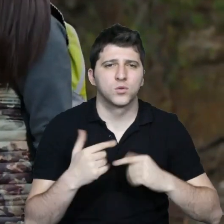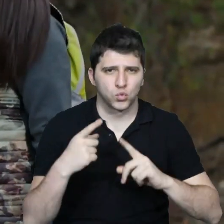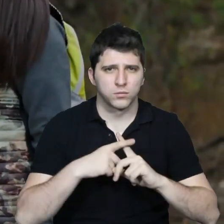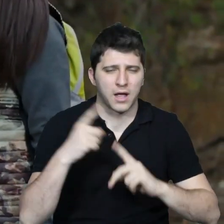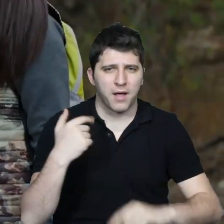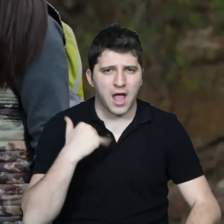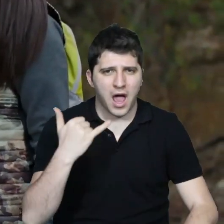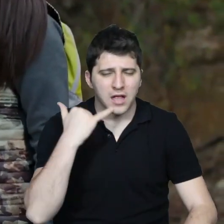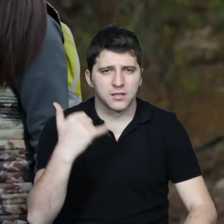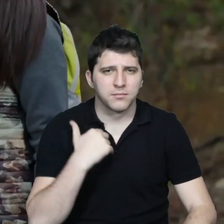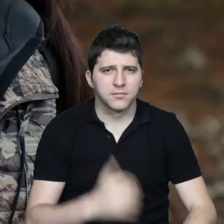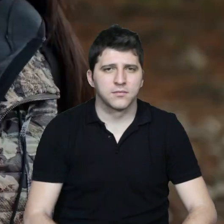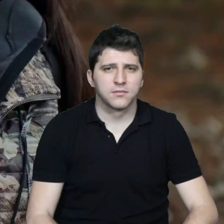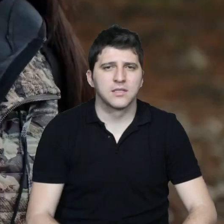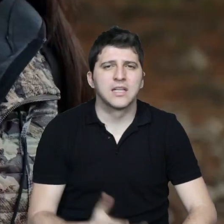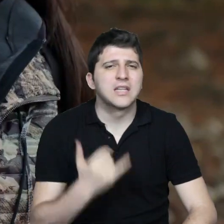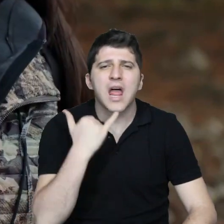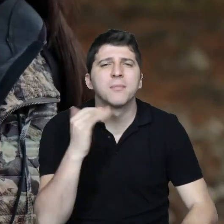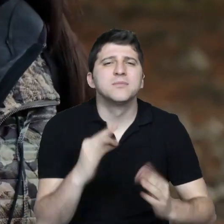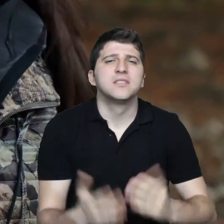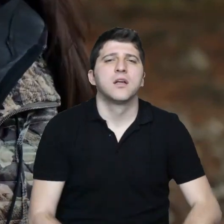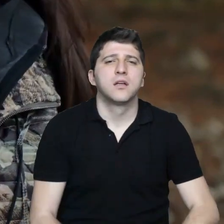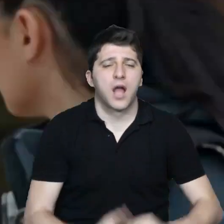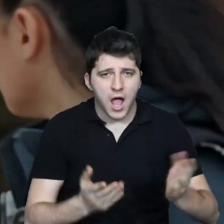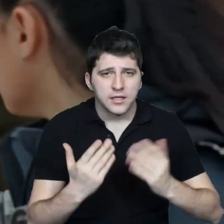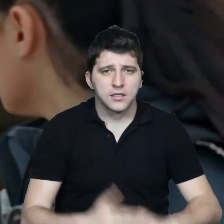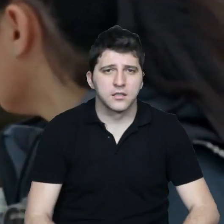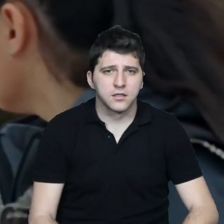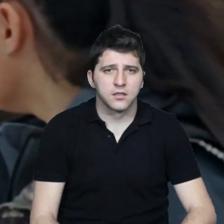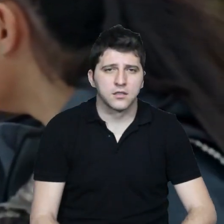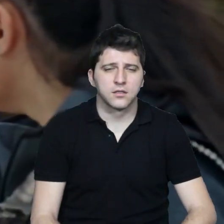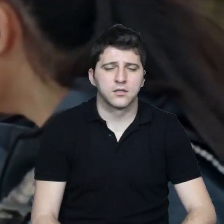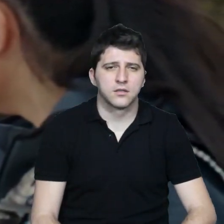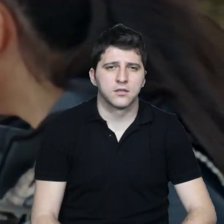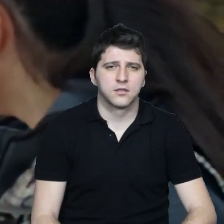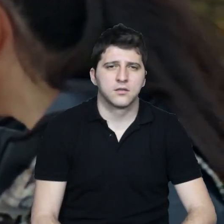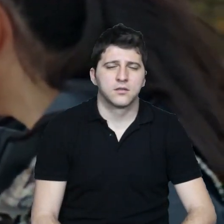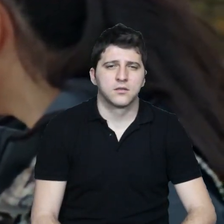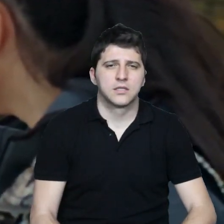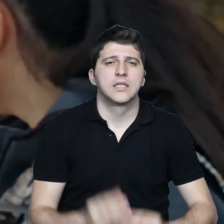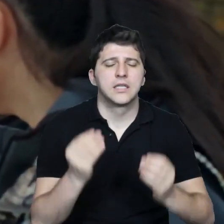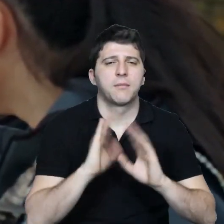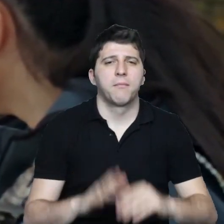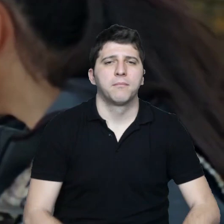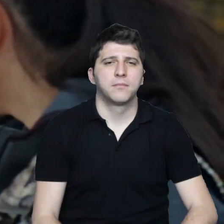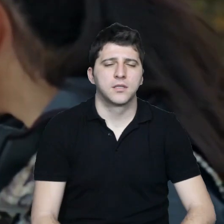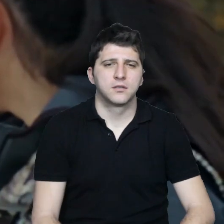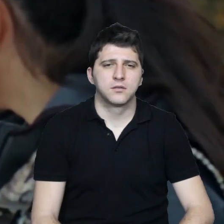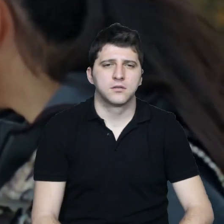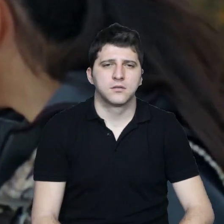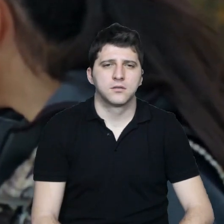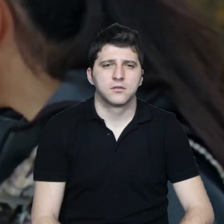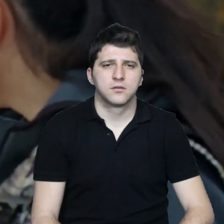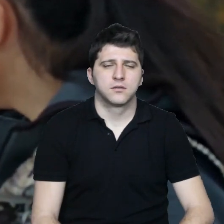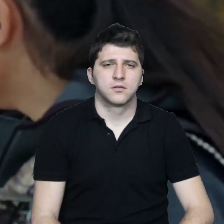mı arasan mektupçi? Ne araması şimdi ya? Hadi. Asil eşofman takımıyla. İyi tamam. Tuşlu eski